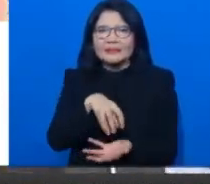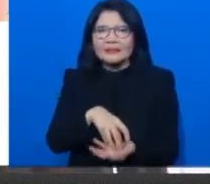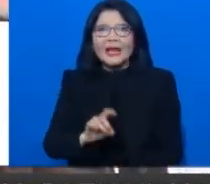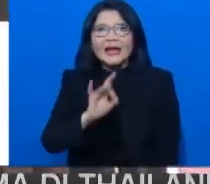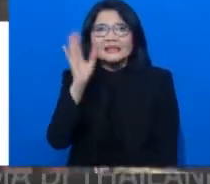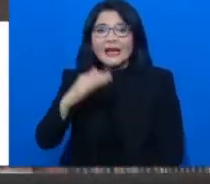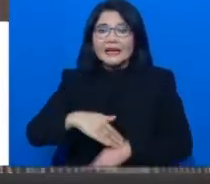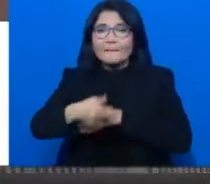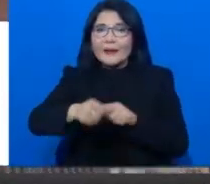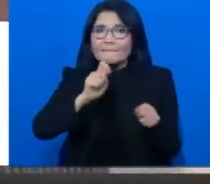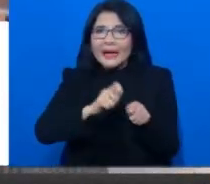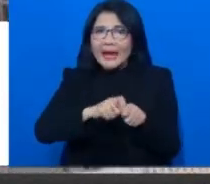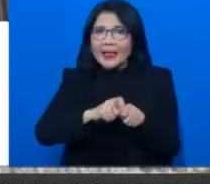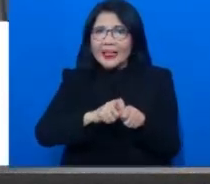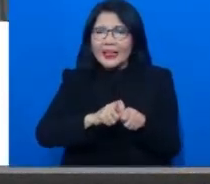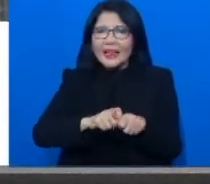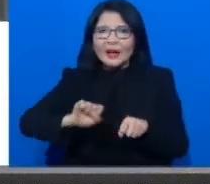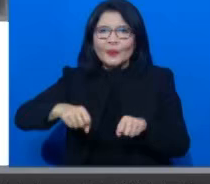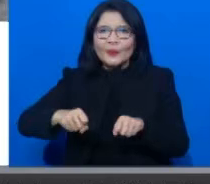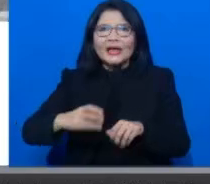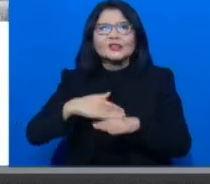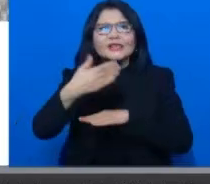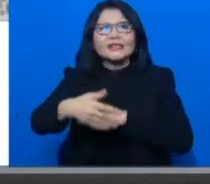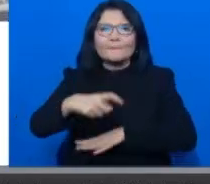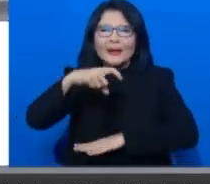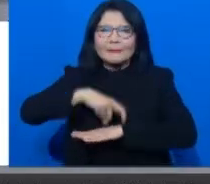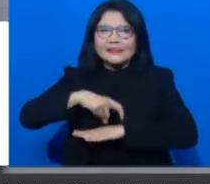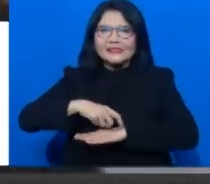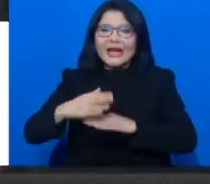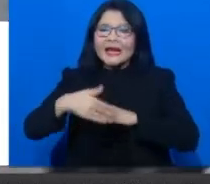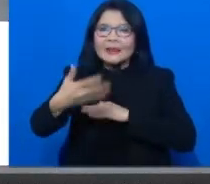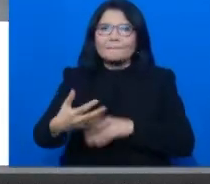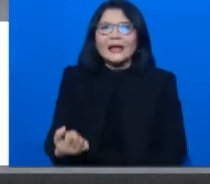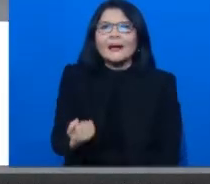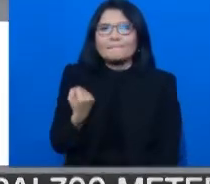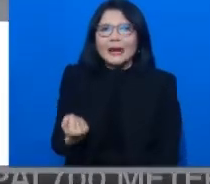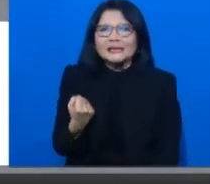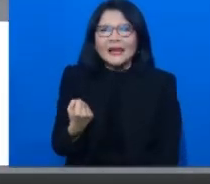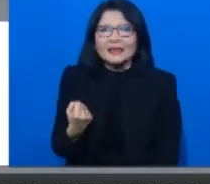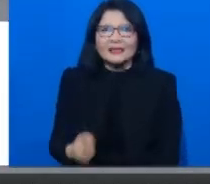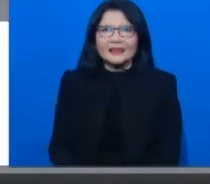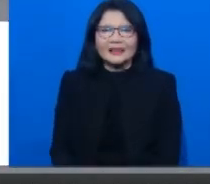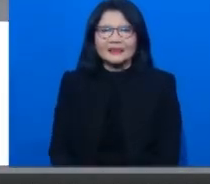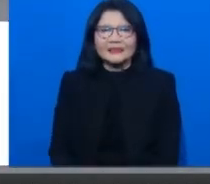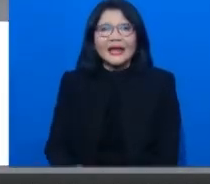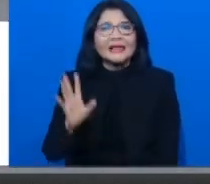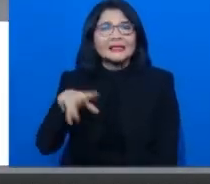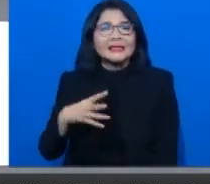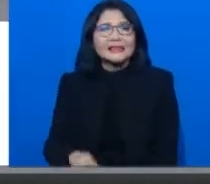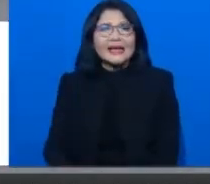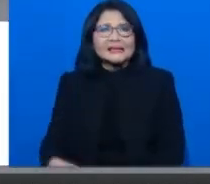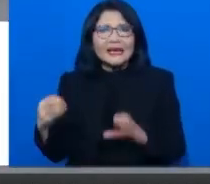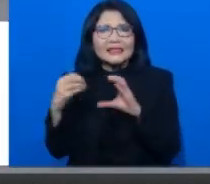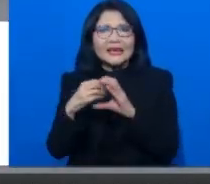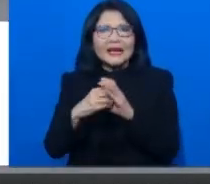di depan bengkel, ia juga biasa berjualan di depan masjid dan di depan pasar, Gang Jalan Tanjung Lengkong, Bidara Cina, Jatinegara, Jakarta